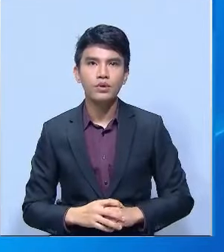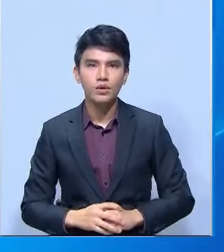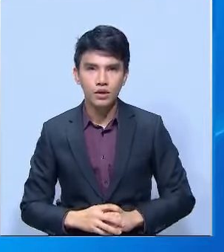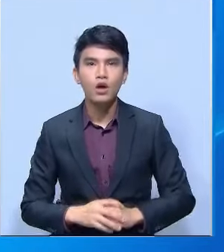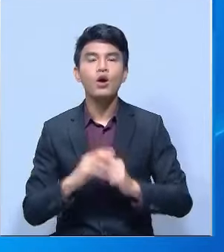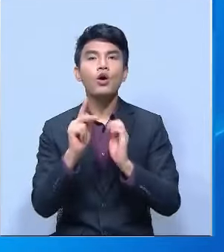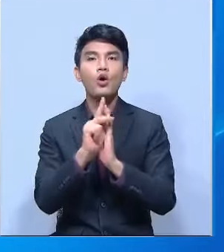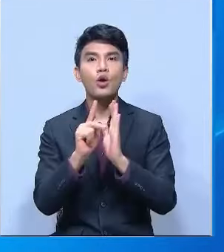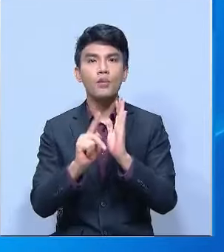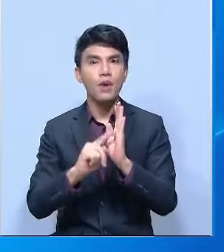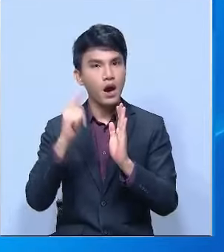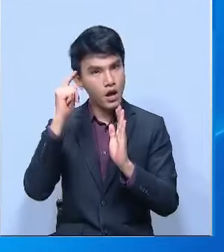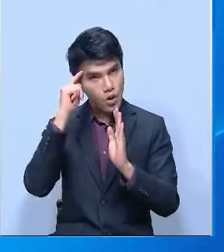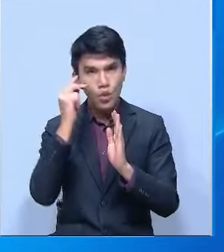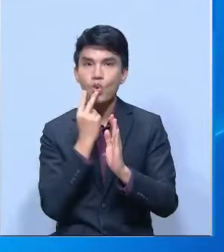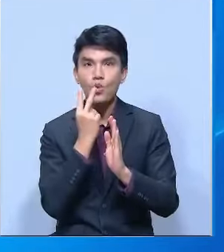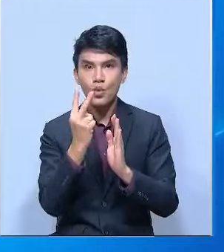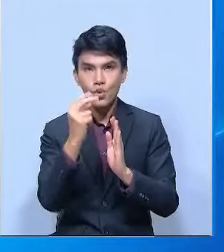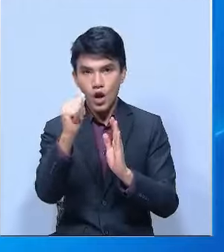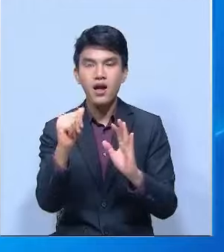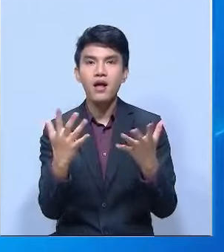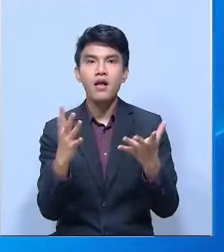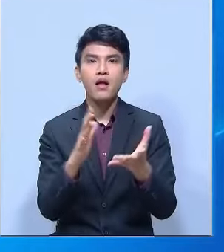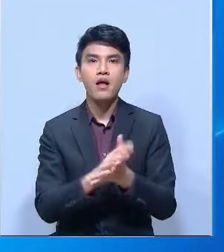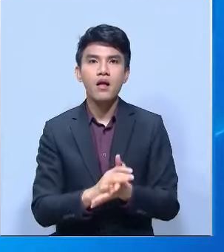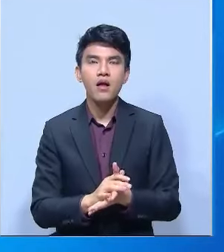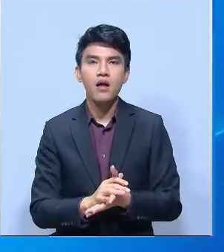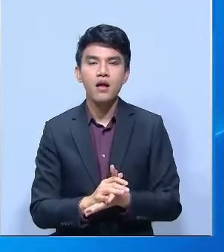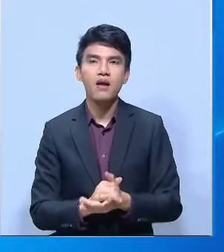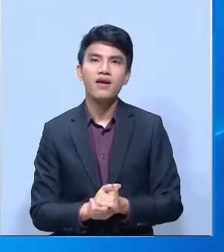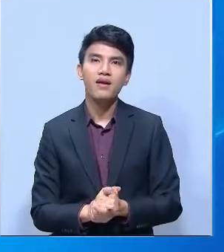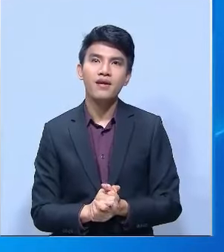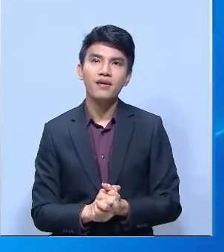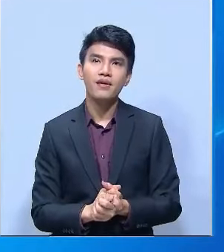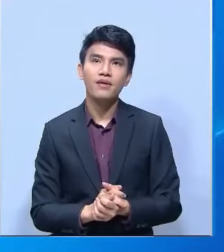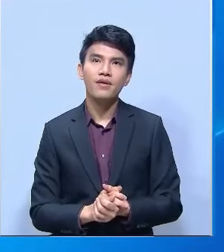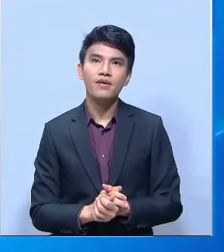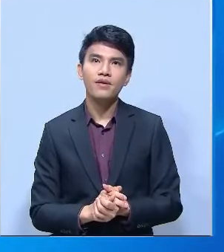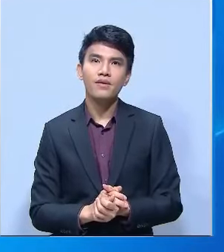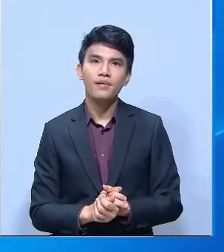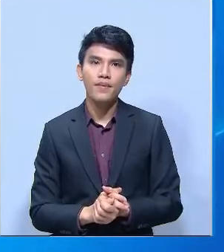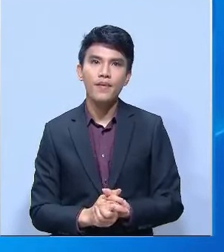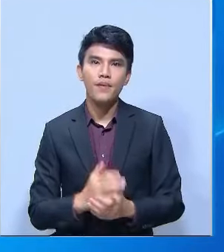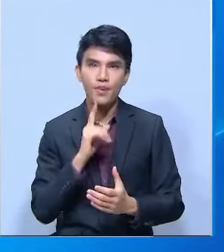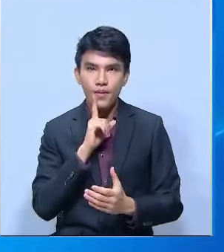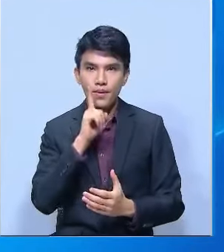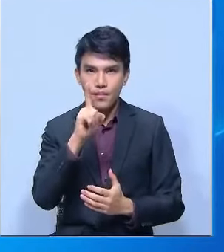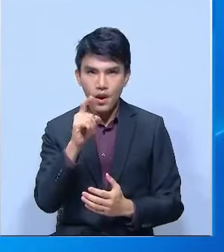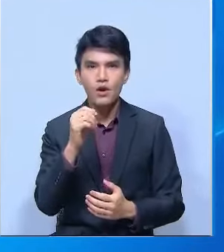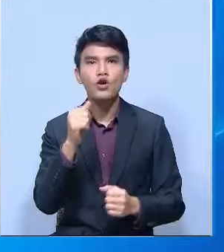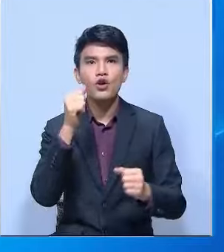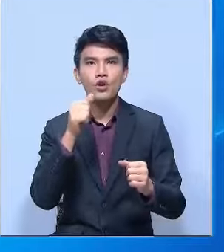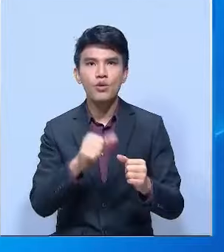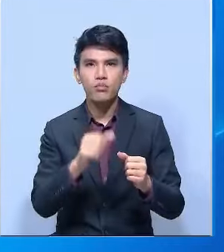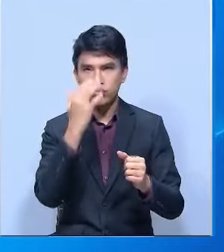หมายช่วยดูหน่อยครับพี่ไม่มีอะไรเลยครับ เนี่ย พ ่อนี ่นี่ผมถามเขาบอกว่าอยู่ในรถอยู่ทำไมครับ